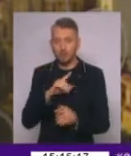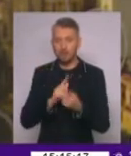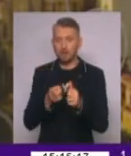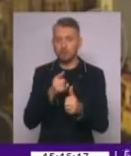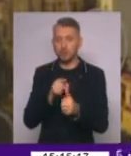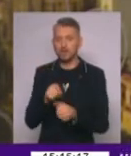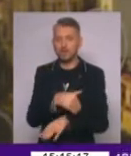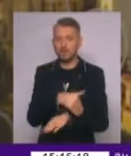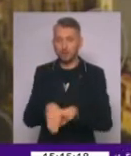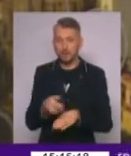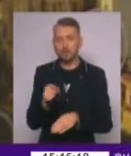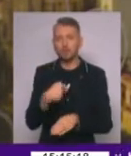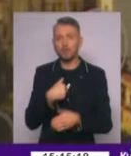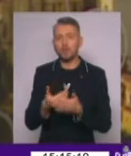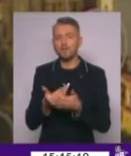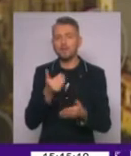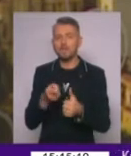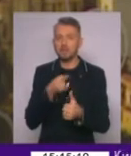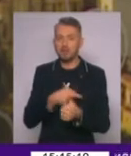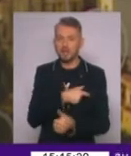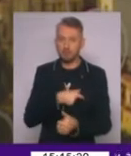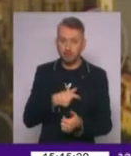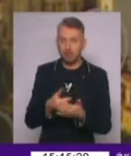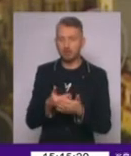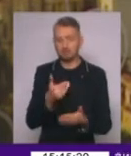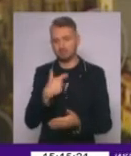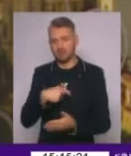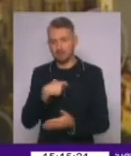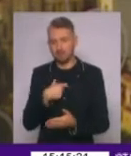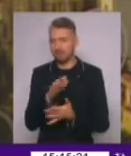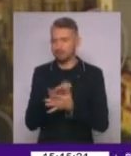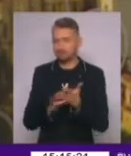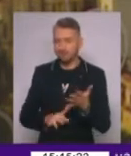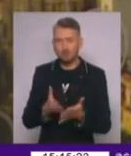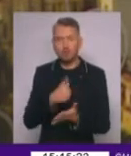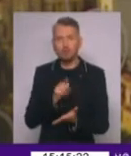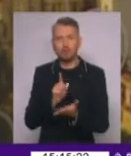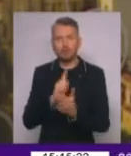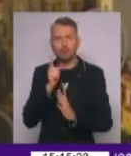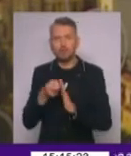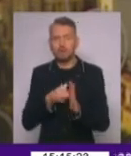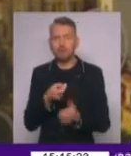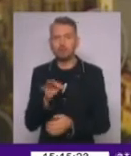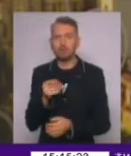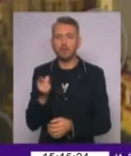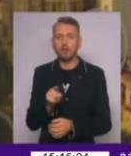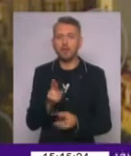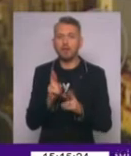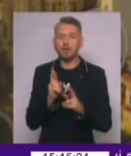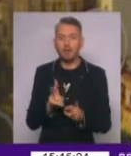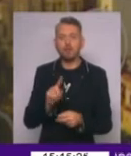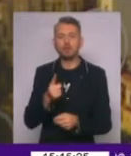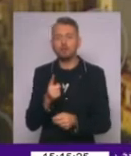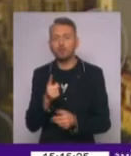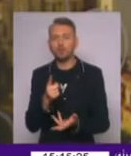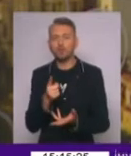вулиця. Тому я і від імені депутата, і від свого власного приношу вибачення. Ми обов'язково дізнаємося з приводу того, яким чином, чому